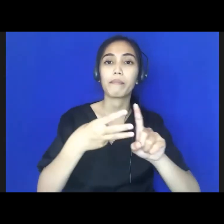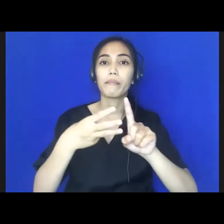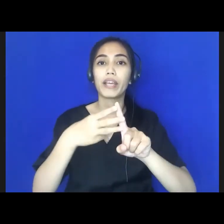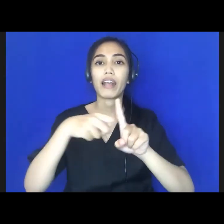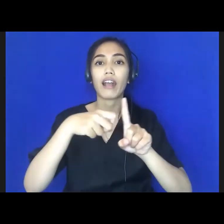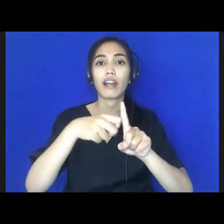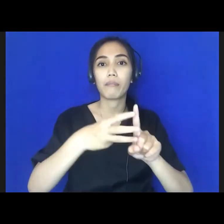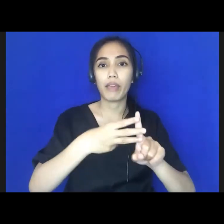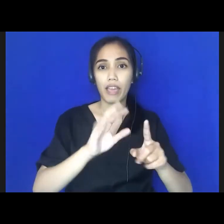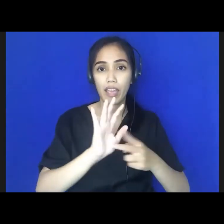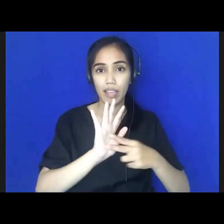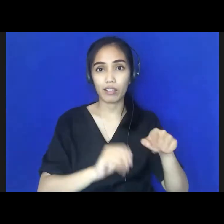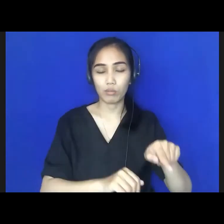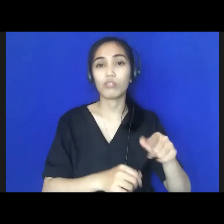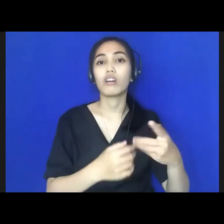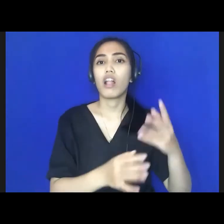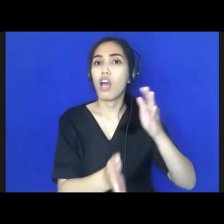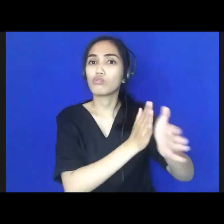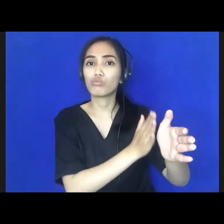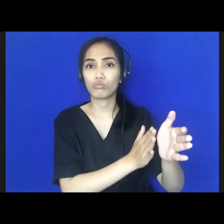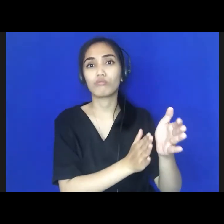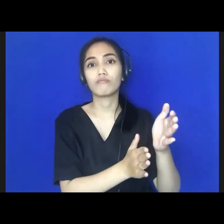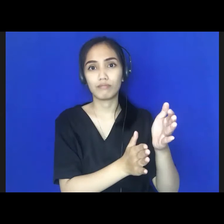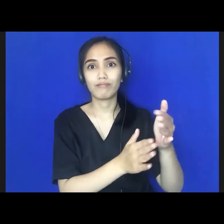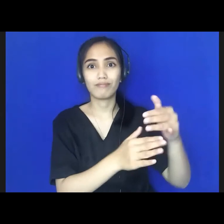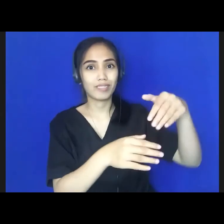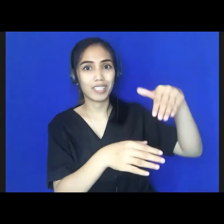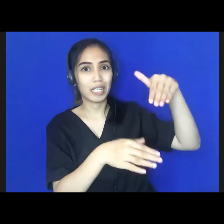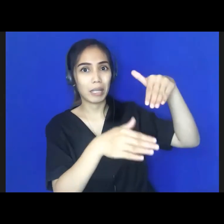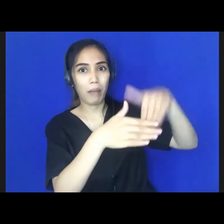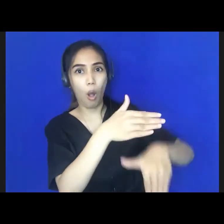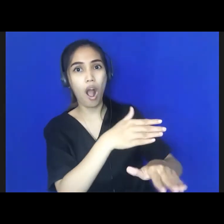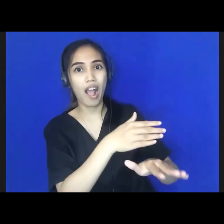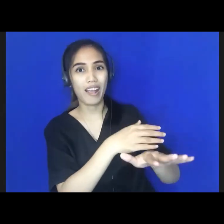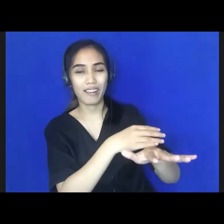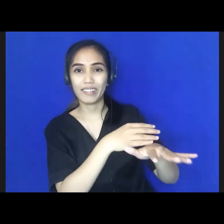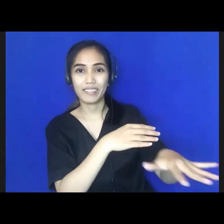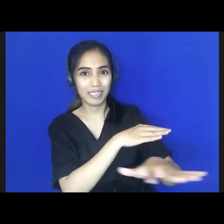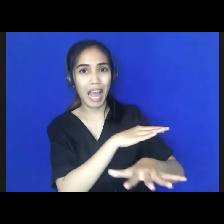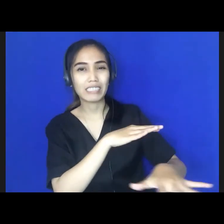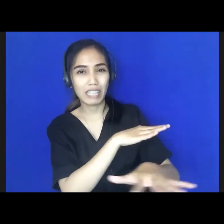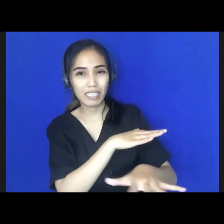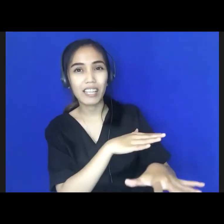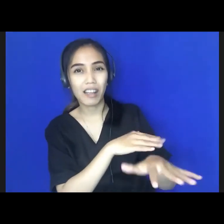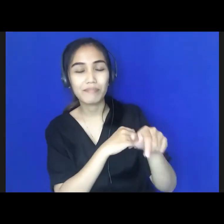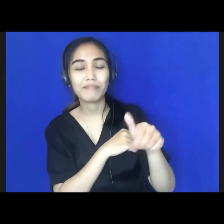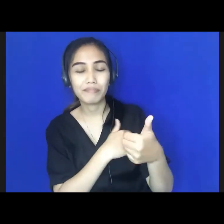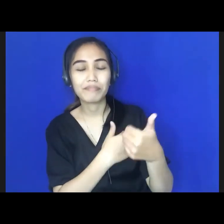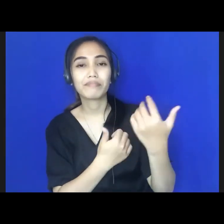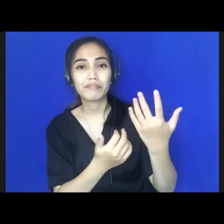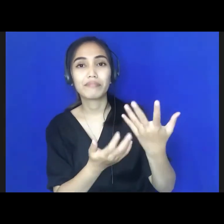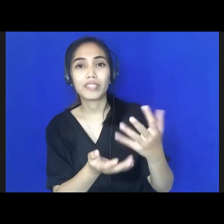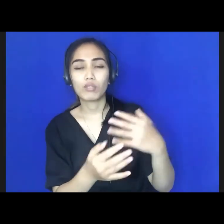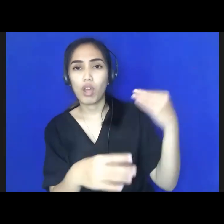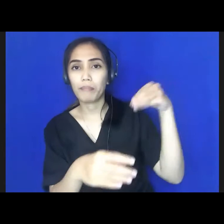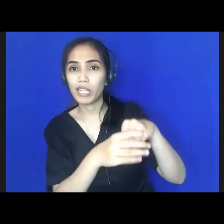benar-benar langsung menjangkau bagian bawah ya Bu ya, di mana memang masalahnya itu sedang berlangsung dan juga